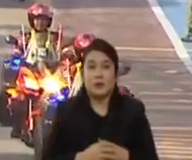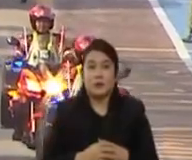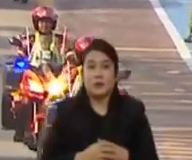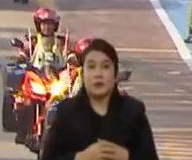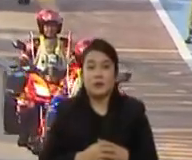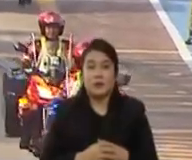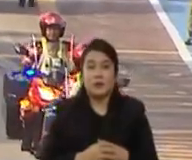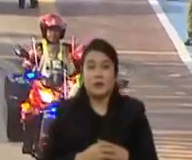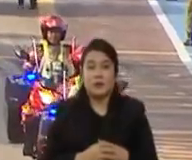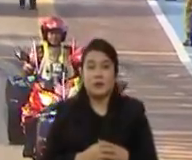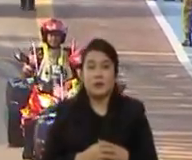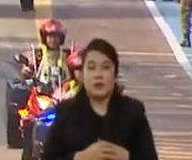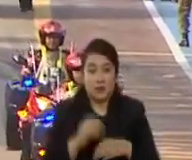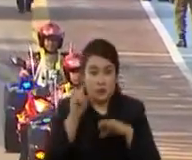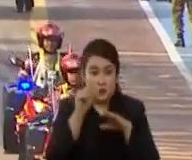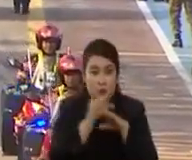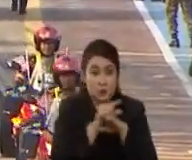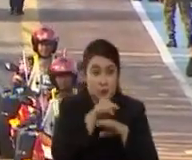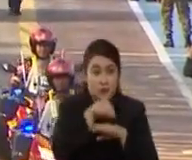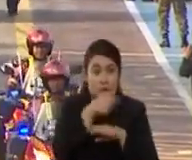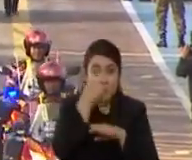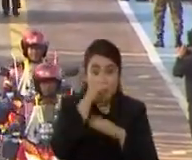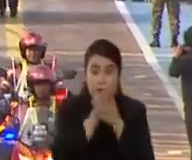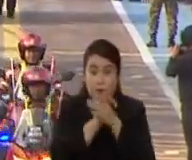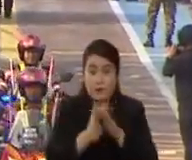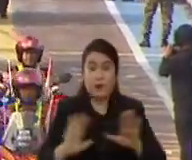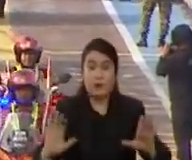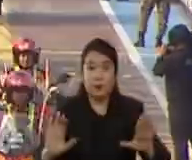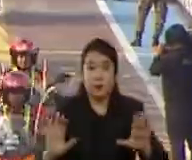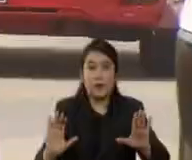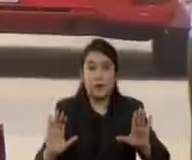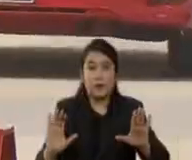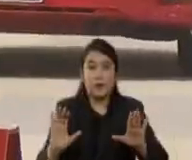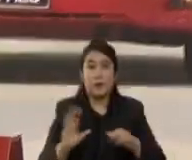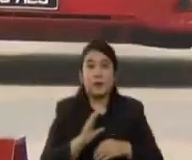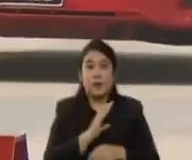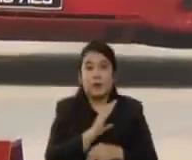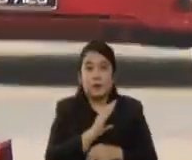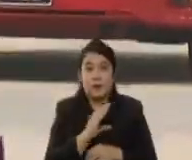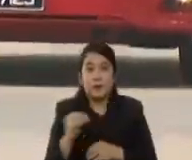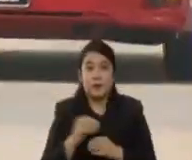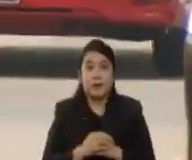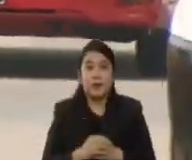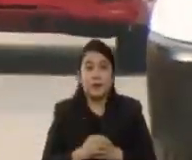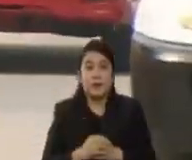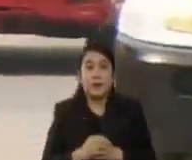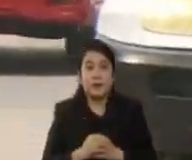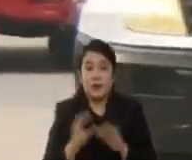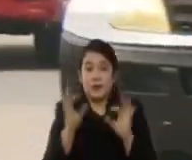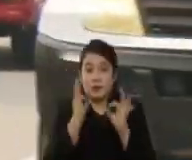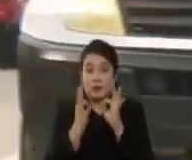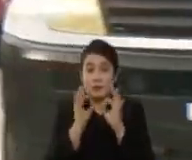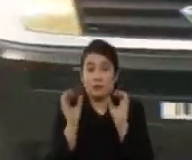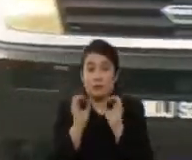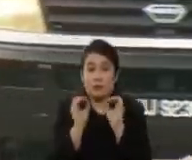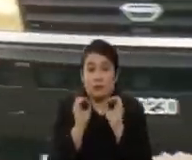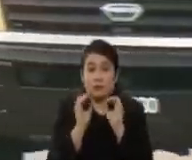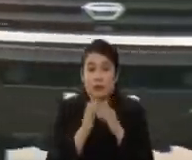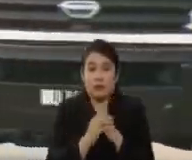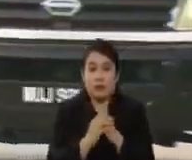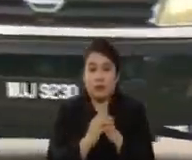air terminal yang digunakan semasa operasi penyelamatan dan pemadaman yang tiada liputan rangkaian